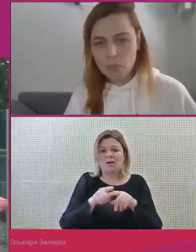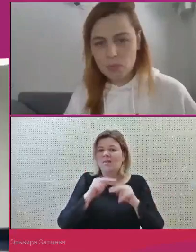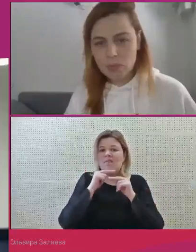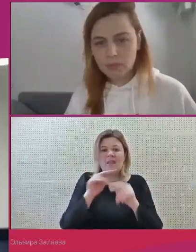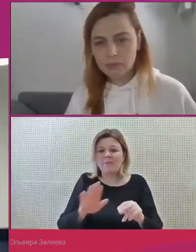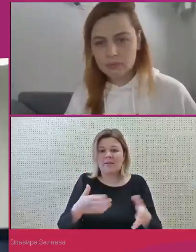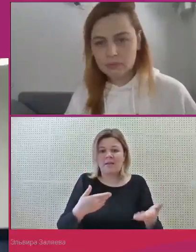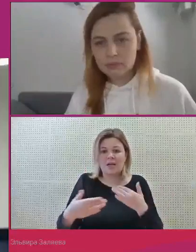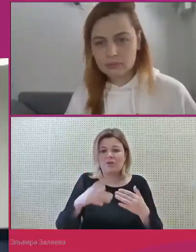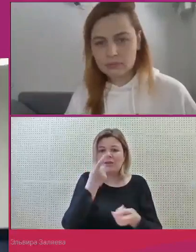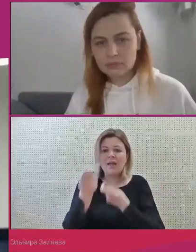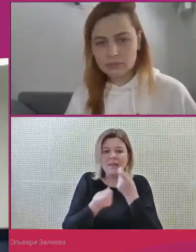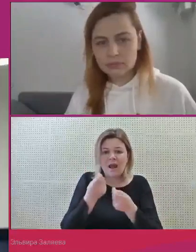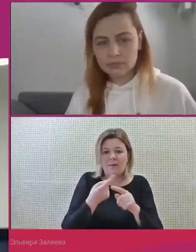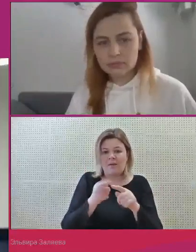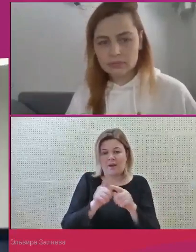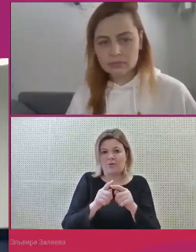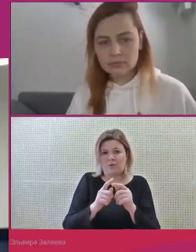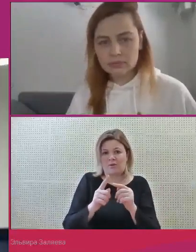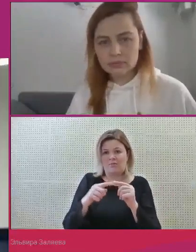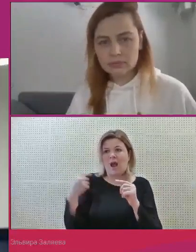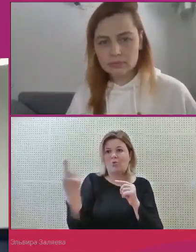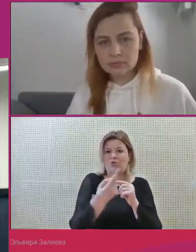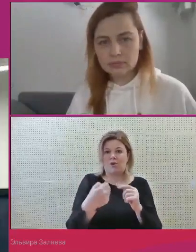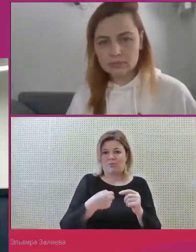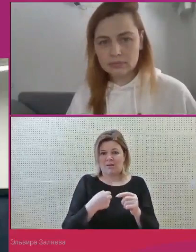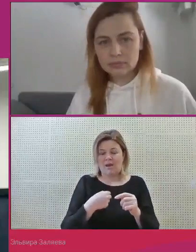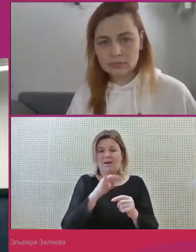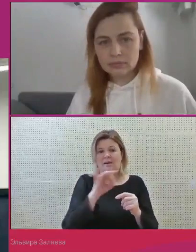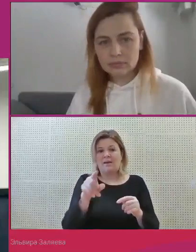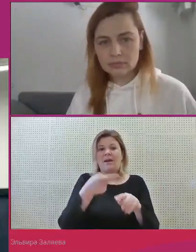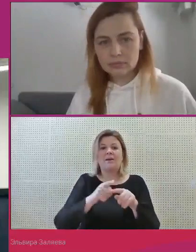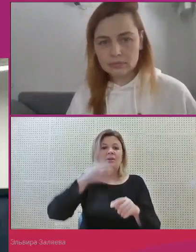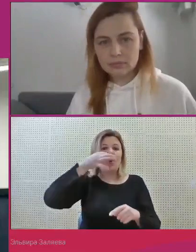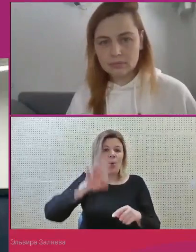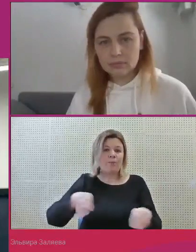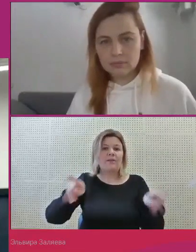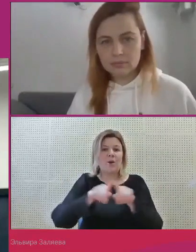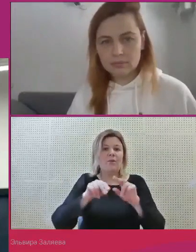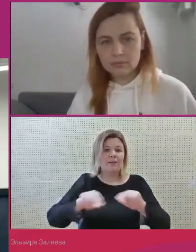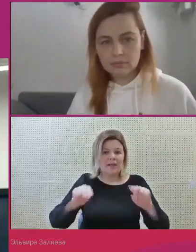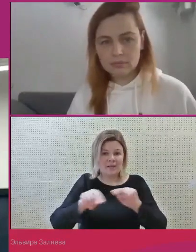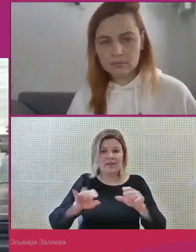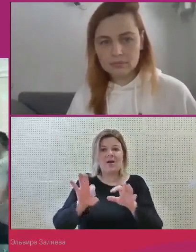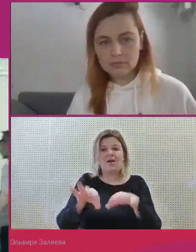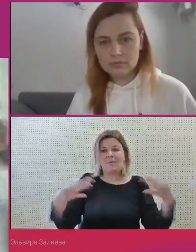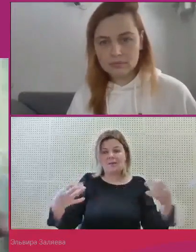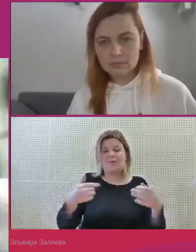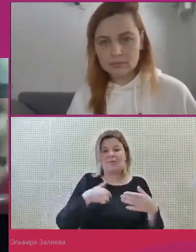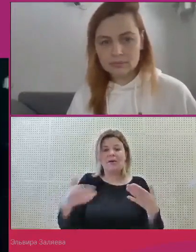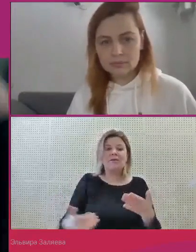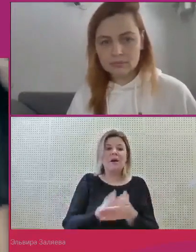И этот опыт трехдневного тренинга позволил мне пересмотреть свое отношение к тому, что вокруг меня.